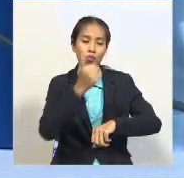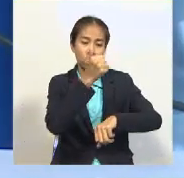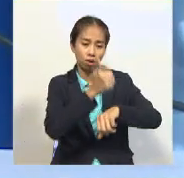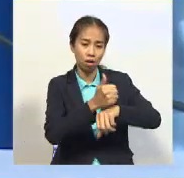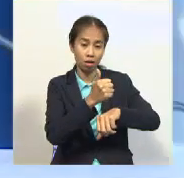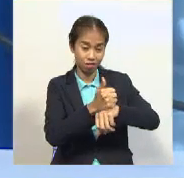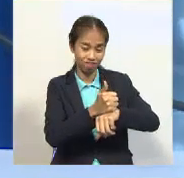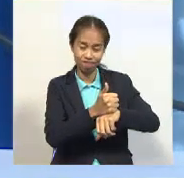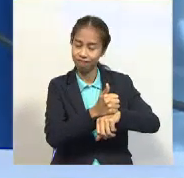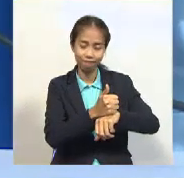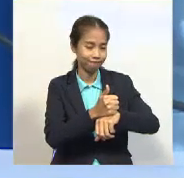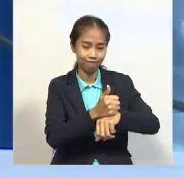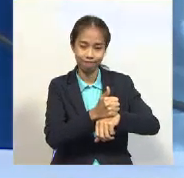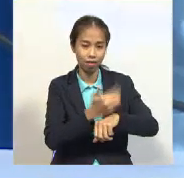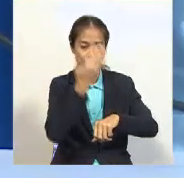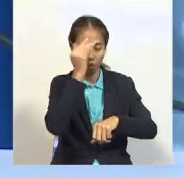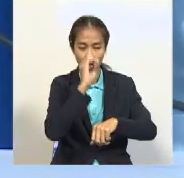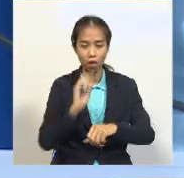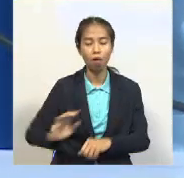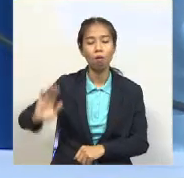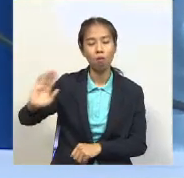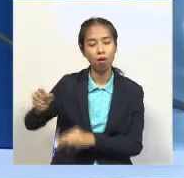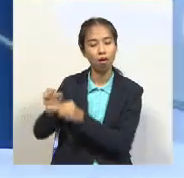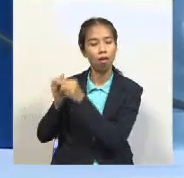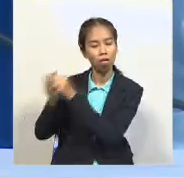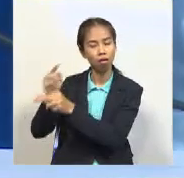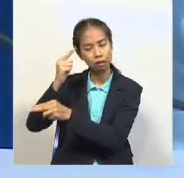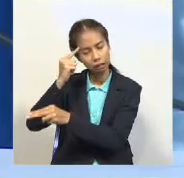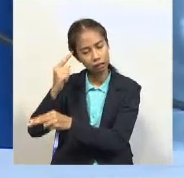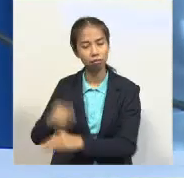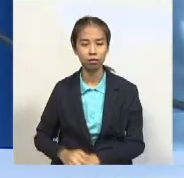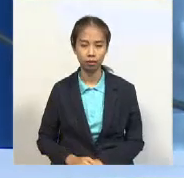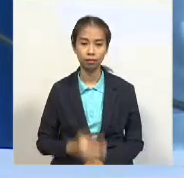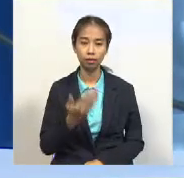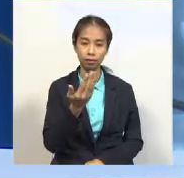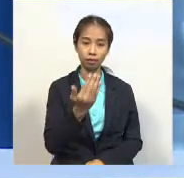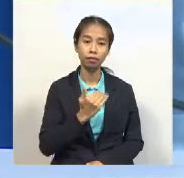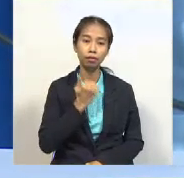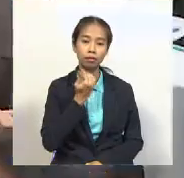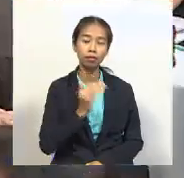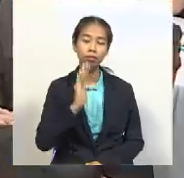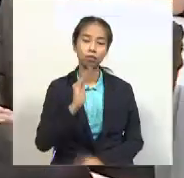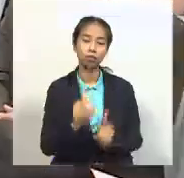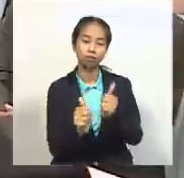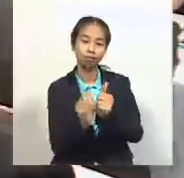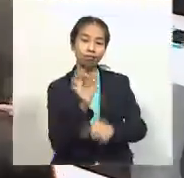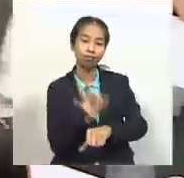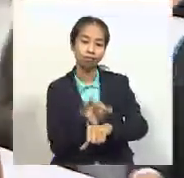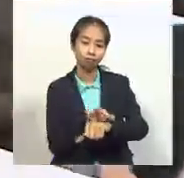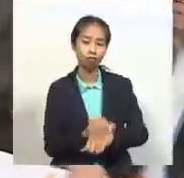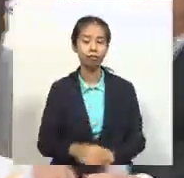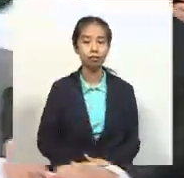พราะเป็นเรื่องที่นายกรัฐมนตรีนั้นจะต้องเป็นผู้ที่ตัดสินใจเองไปฟังเสียงแถลงบางช่วงของพลเอกประวิตรกันหน่อย